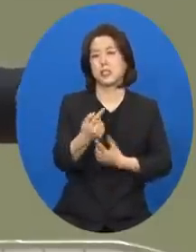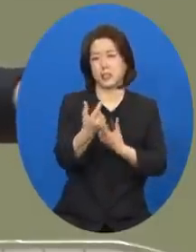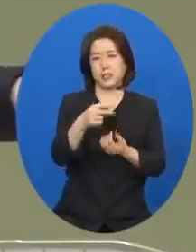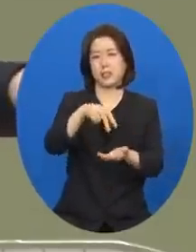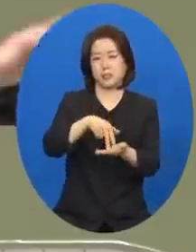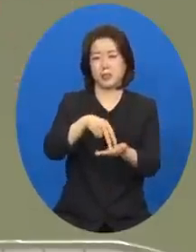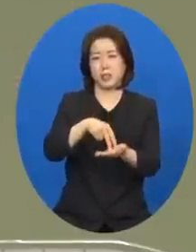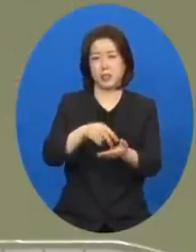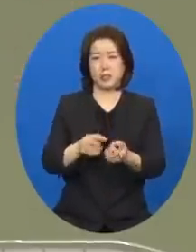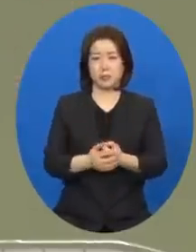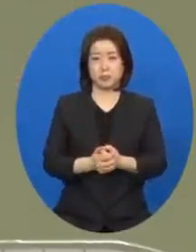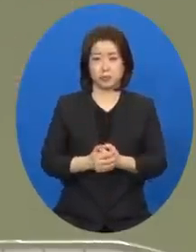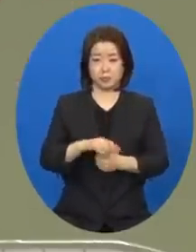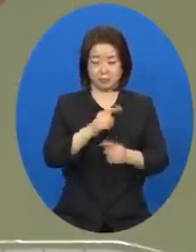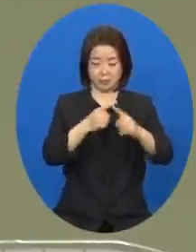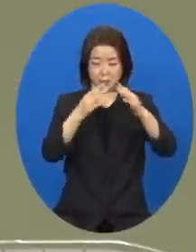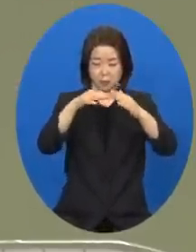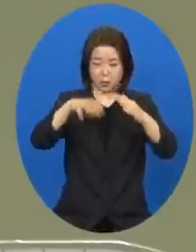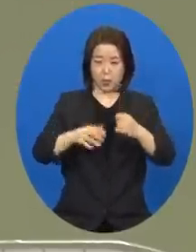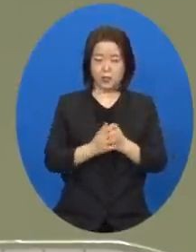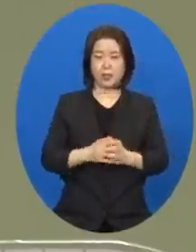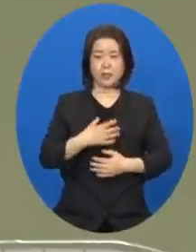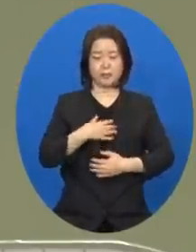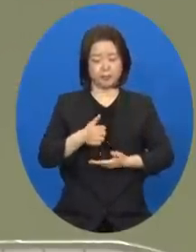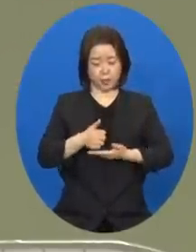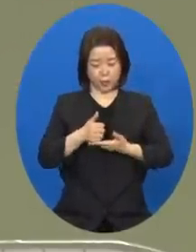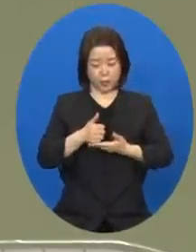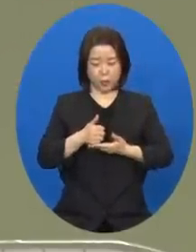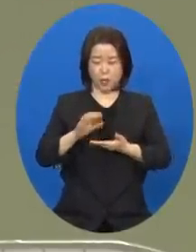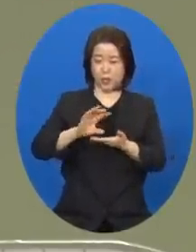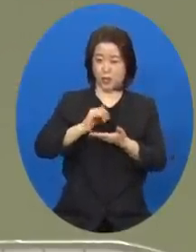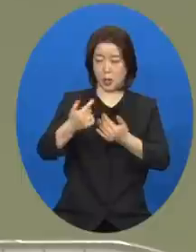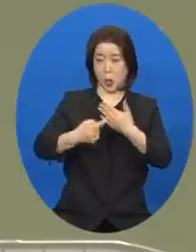경건한 그리스도인들도 똑같아요.